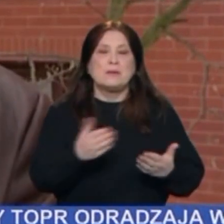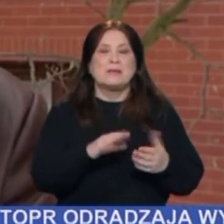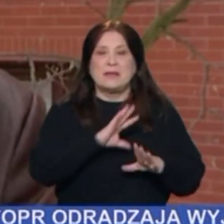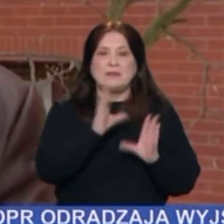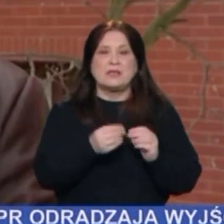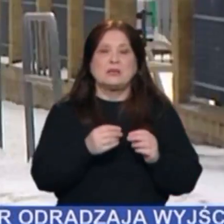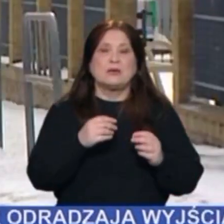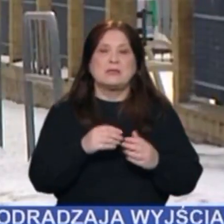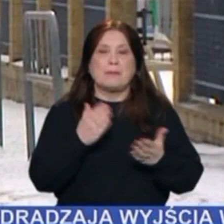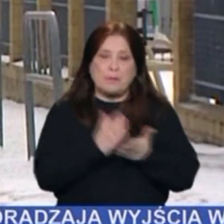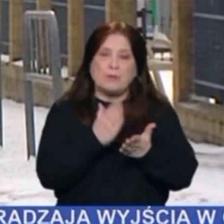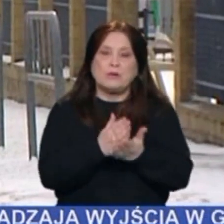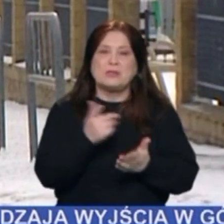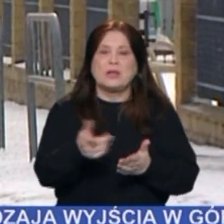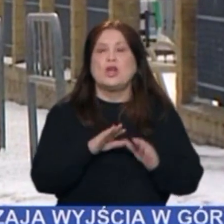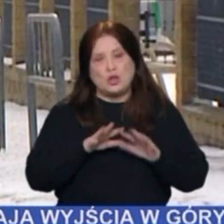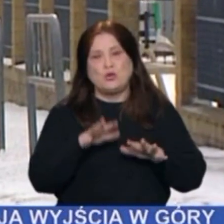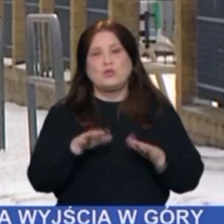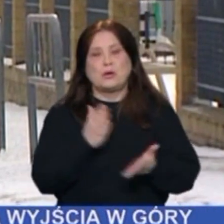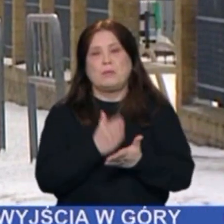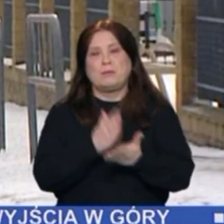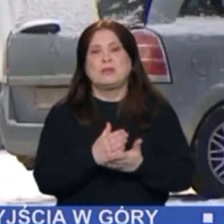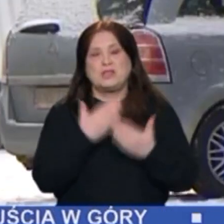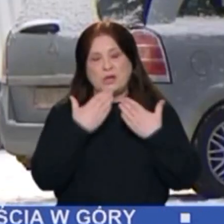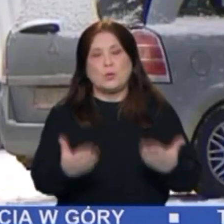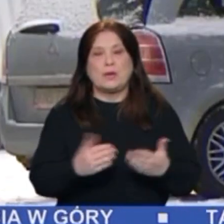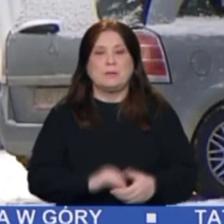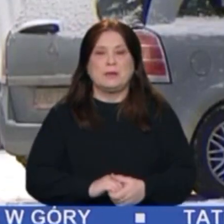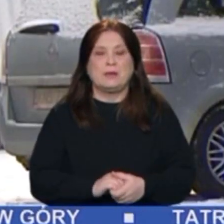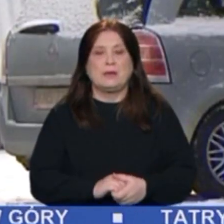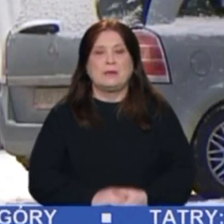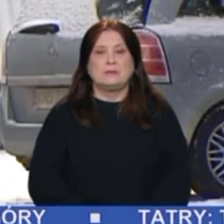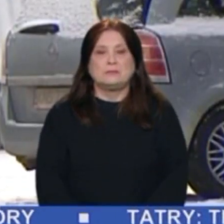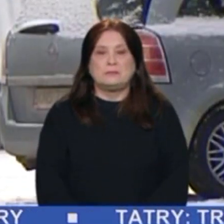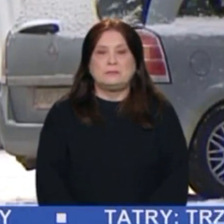wszystko, za interwencję, bo bardzo dużo pomogła i dziękujemy bardzo. Natalia Witkiewicz, Kronika.